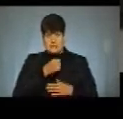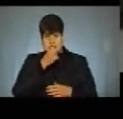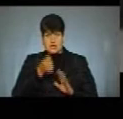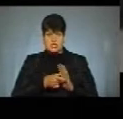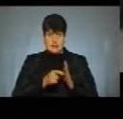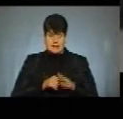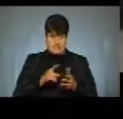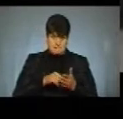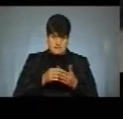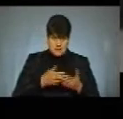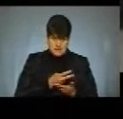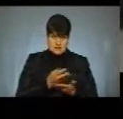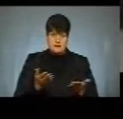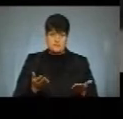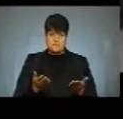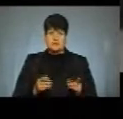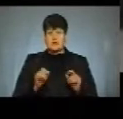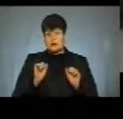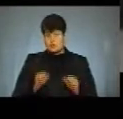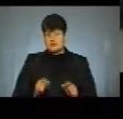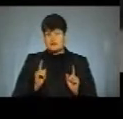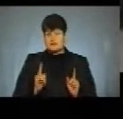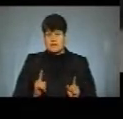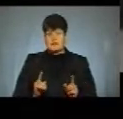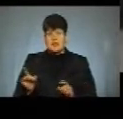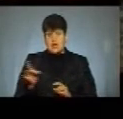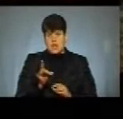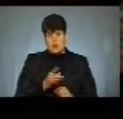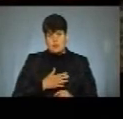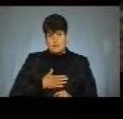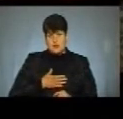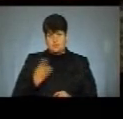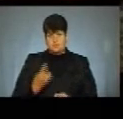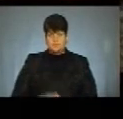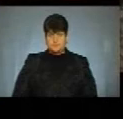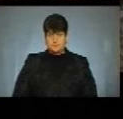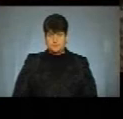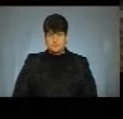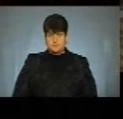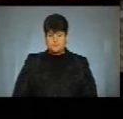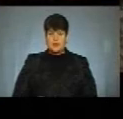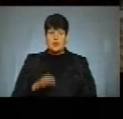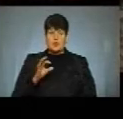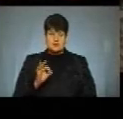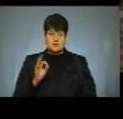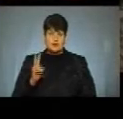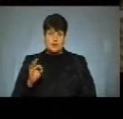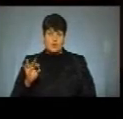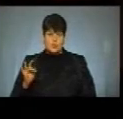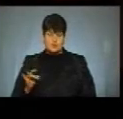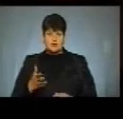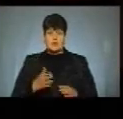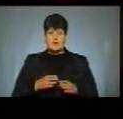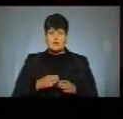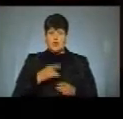старшокласників міста і, можливо, навіть для районів нашого краю. Оксана Корзун-Омеляш, яка виконує роль Оксани,